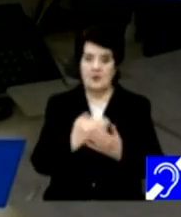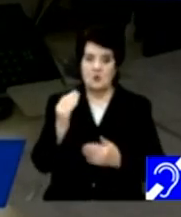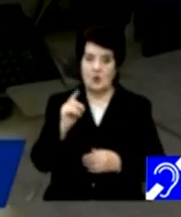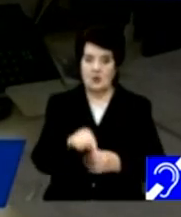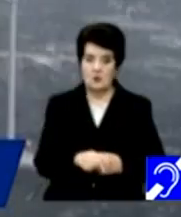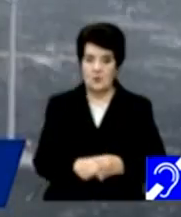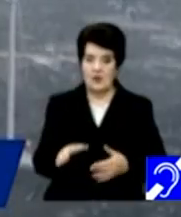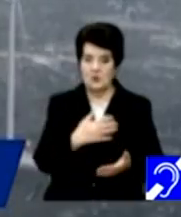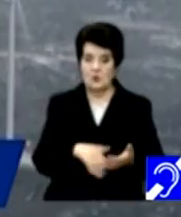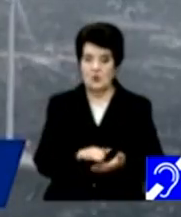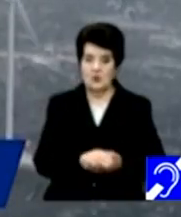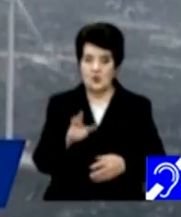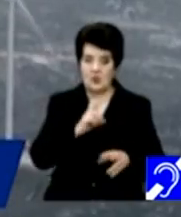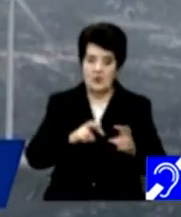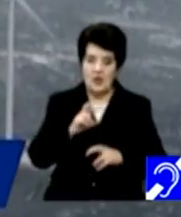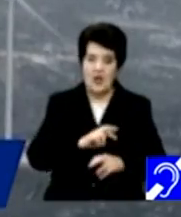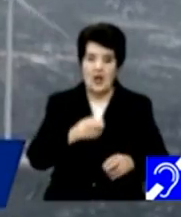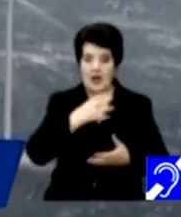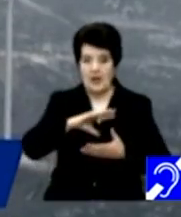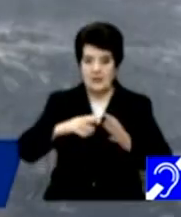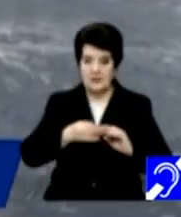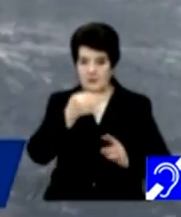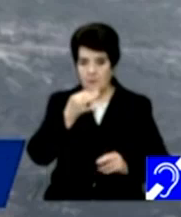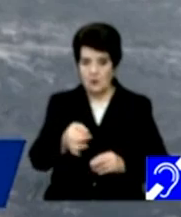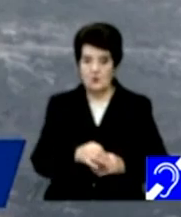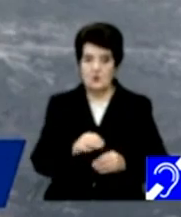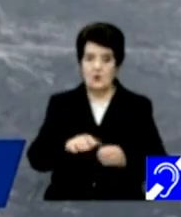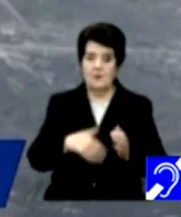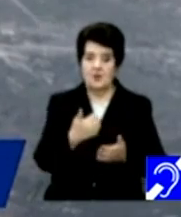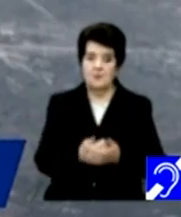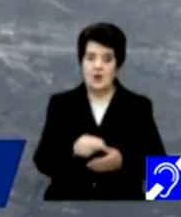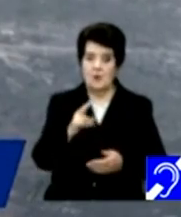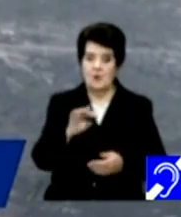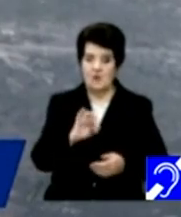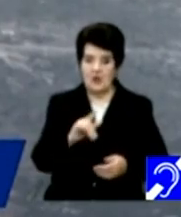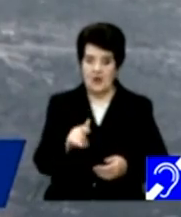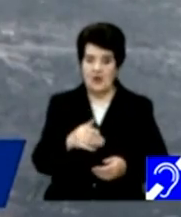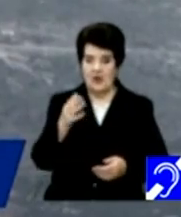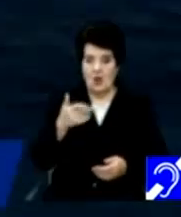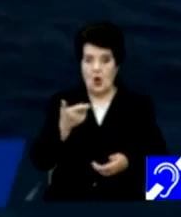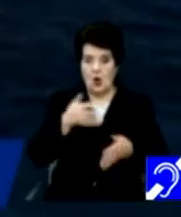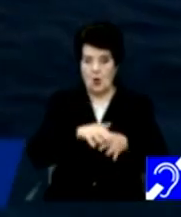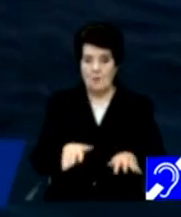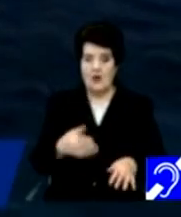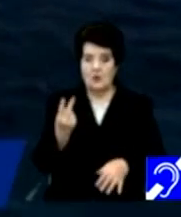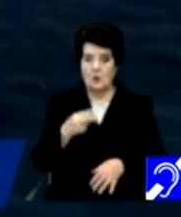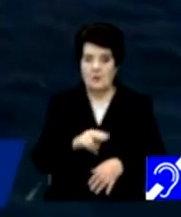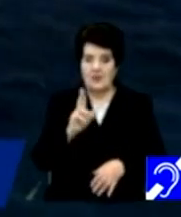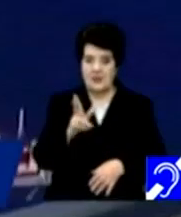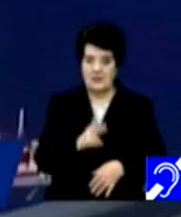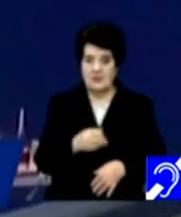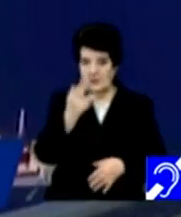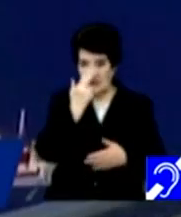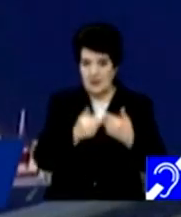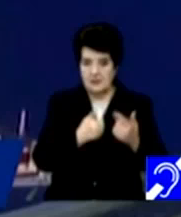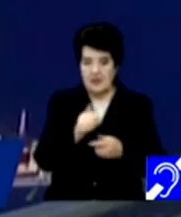societății. Misiunile vor căuta răspunsuri și vor oferi soluții la principalele provocări globale până în 2030. Este vorba de adaptarea